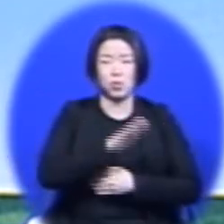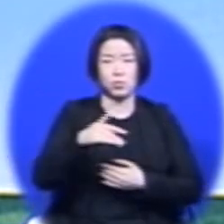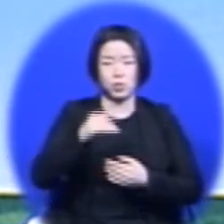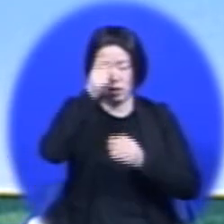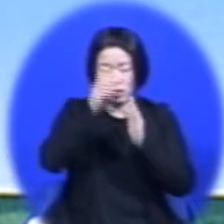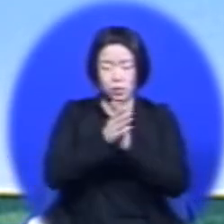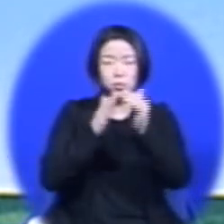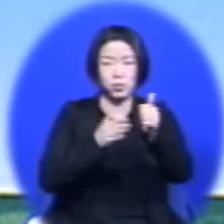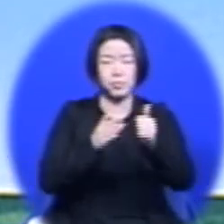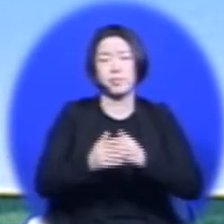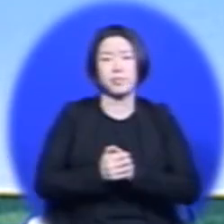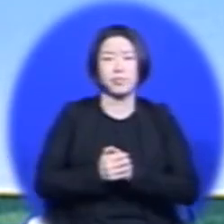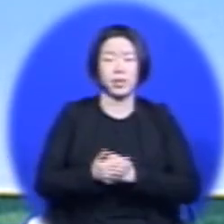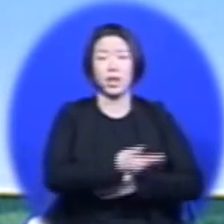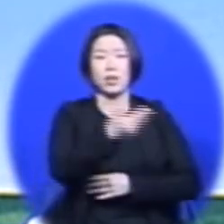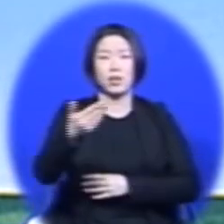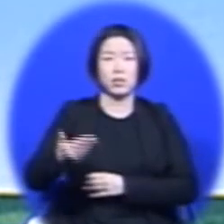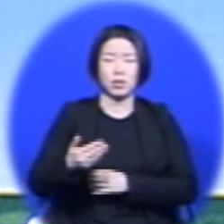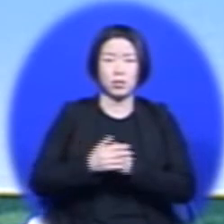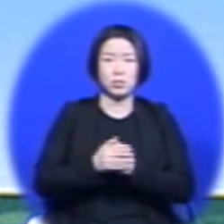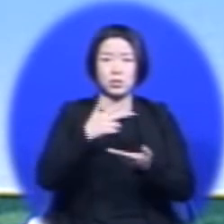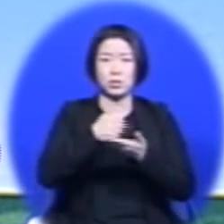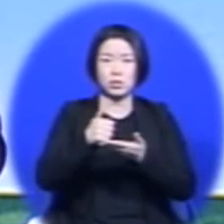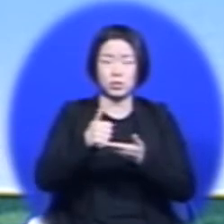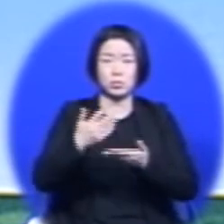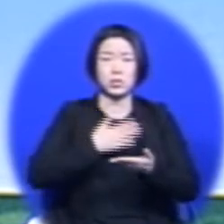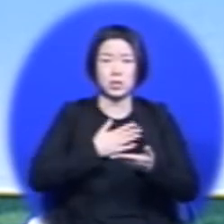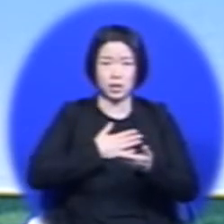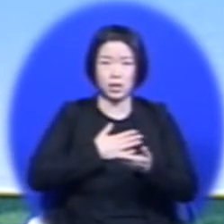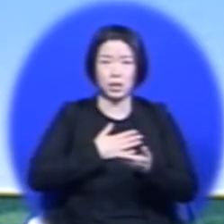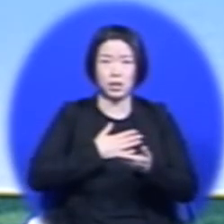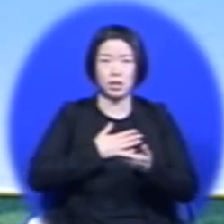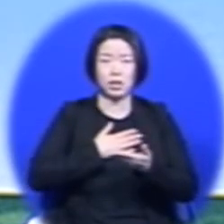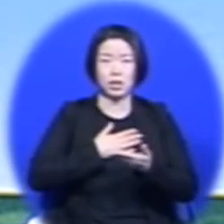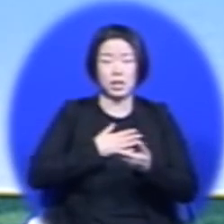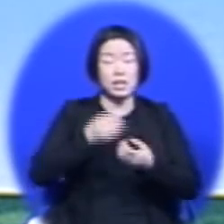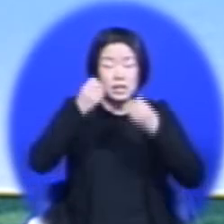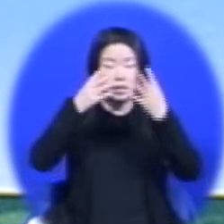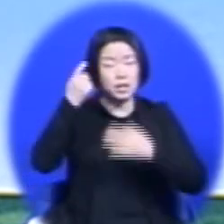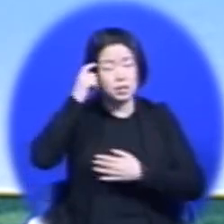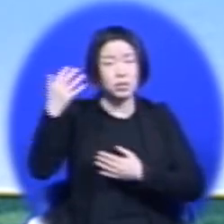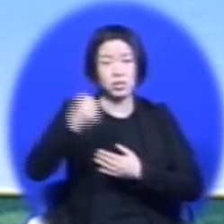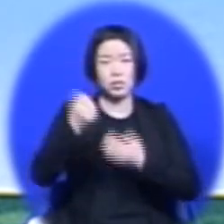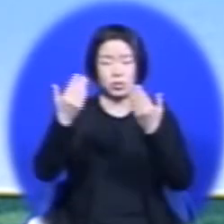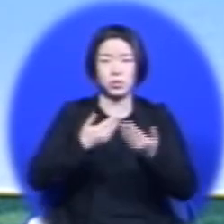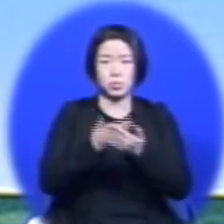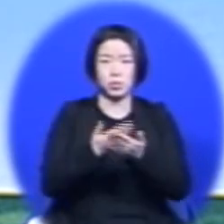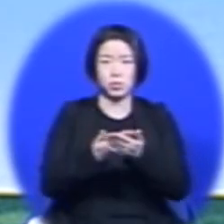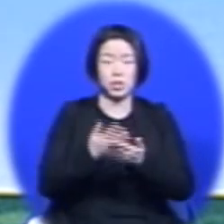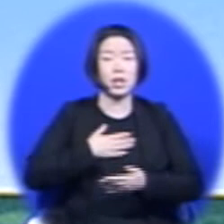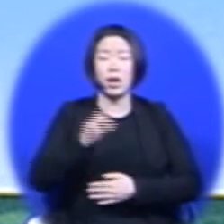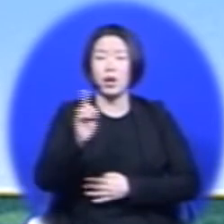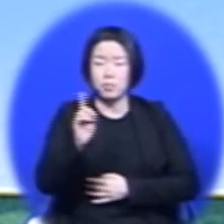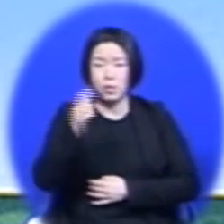기도합시다. 여러분, 주님, 성령님, 제게 정말 새 정신을 주십시오. 제가 무엇을 생각해야 되고